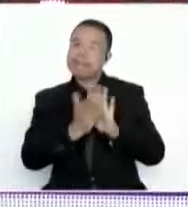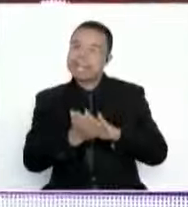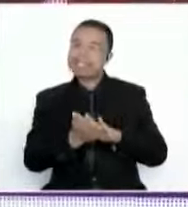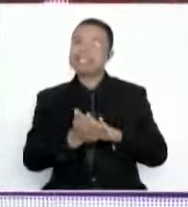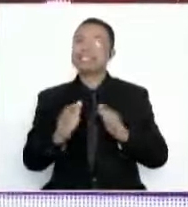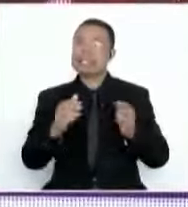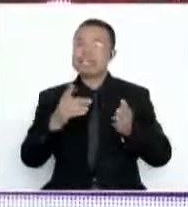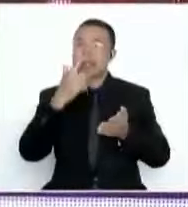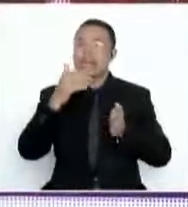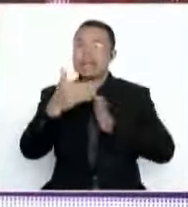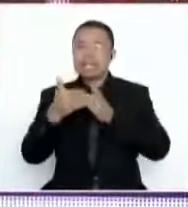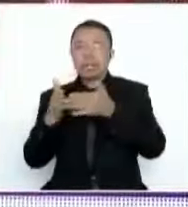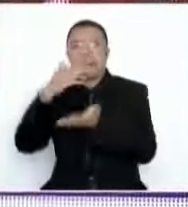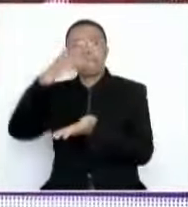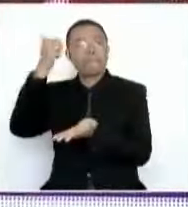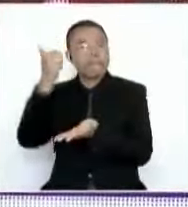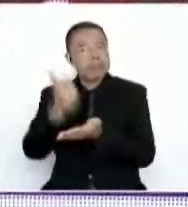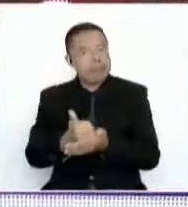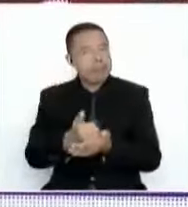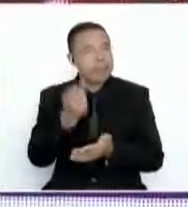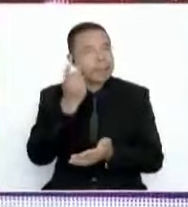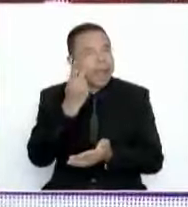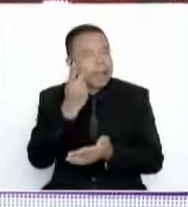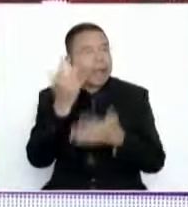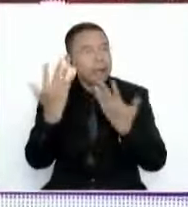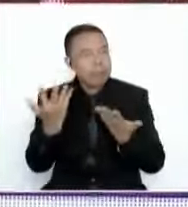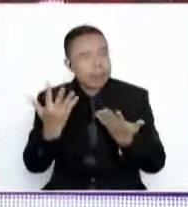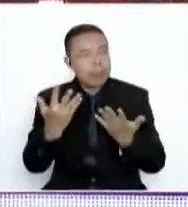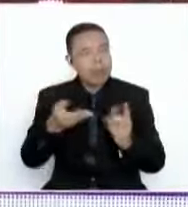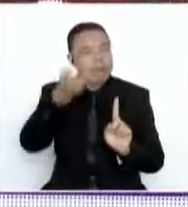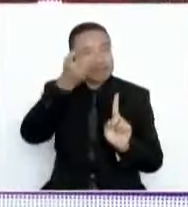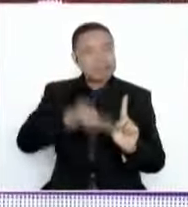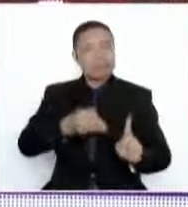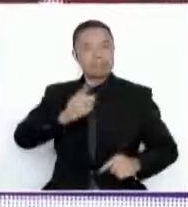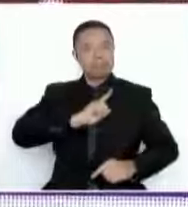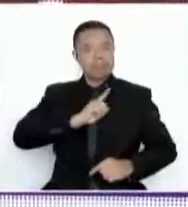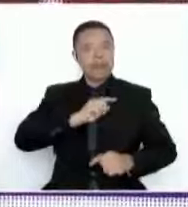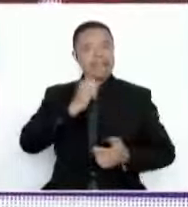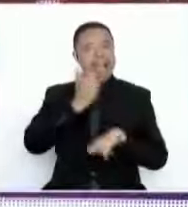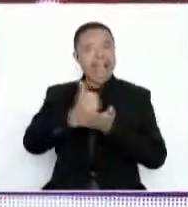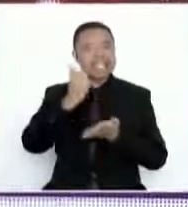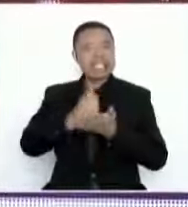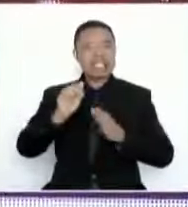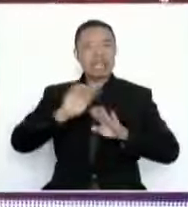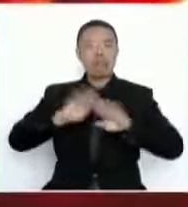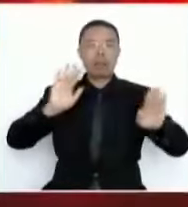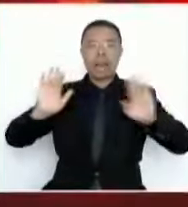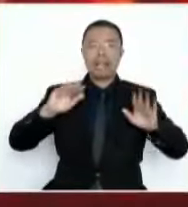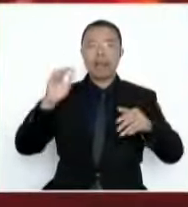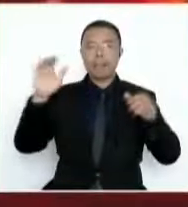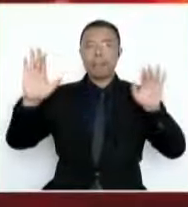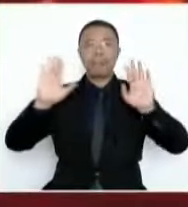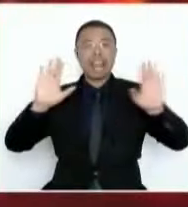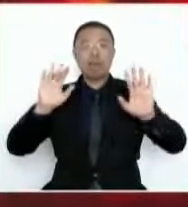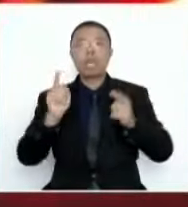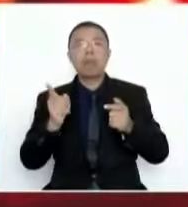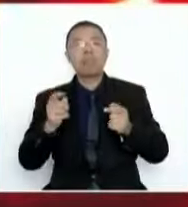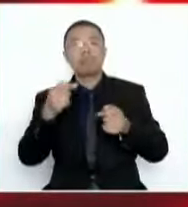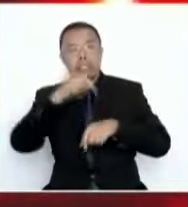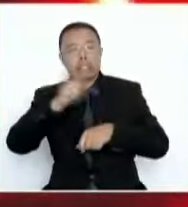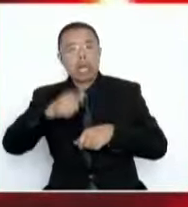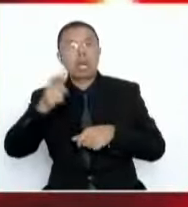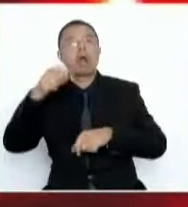strategi penting untuk menjaga identitas lokal di tengah pesatnya modernisasi Jakarta memiliki